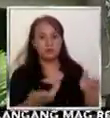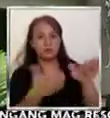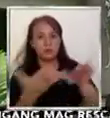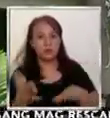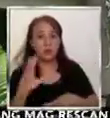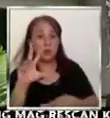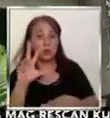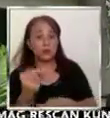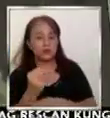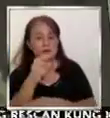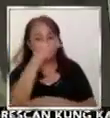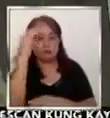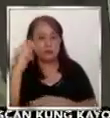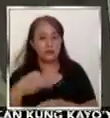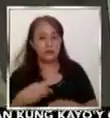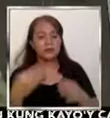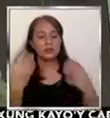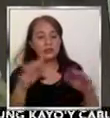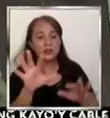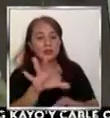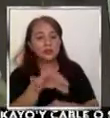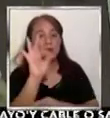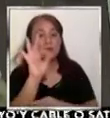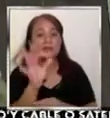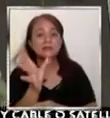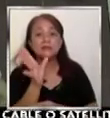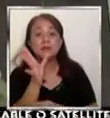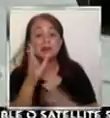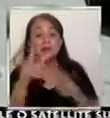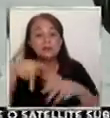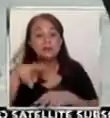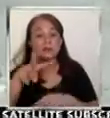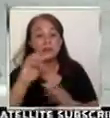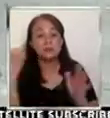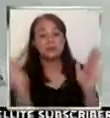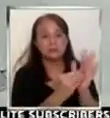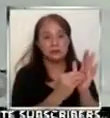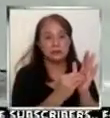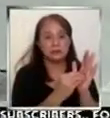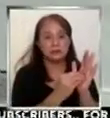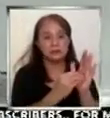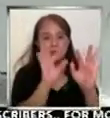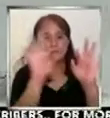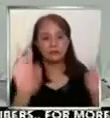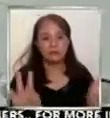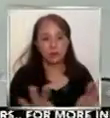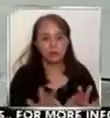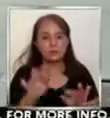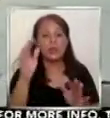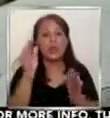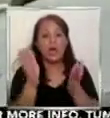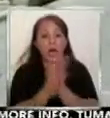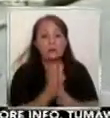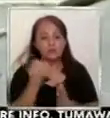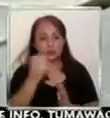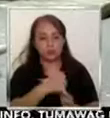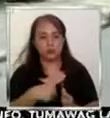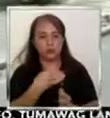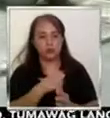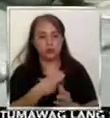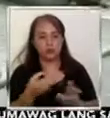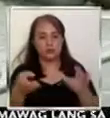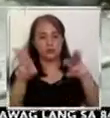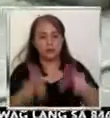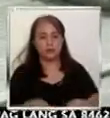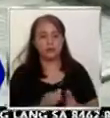Marso. Natuntun na nila ang nanay ng PWD na nagsulat nito sa SAP form at humingi na raw sila ng paumanhin sa nagawa.